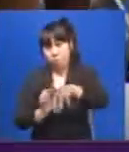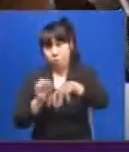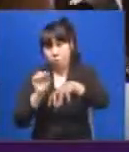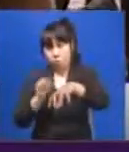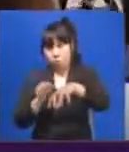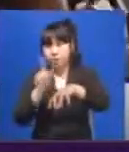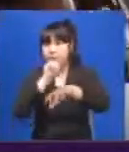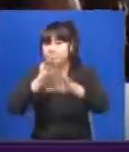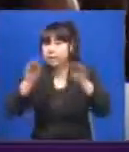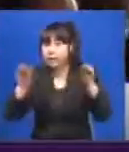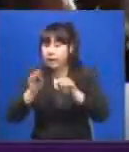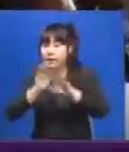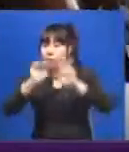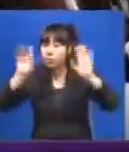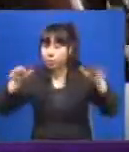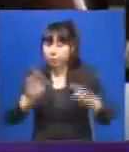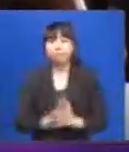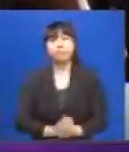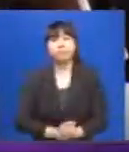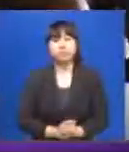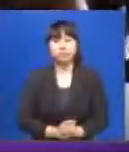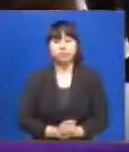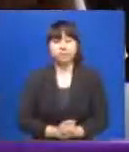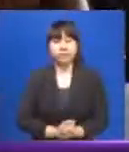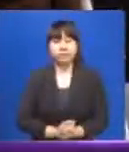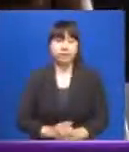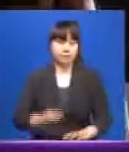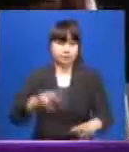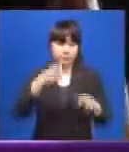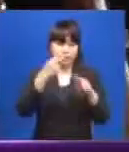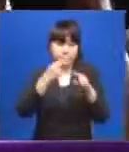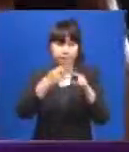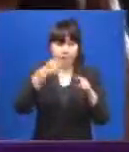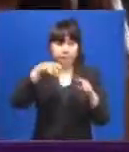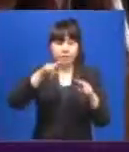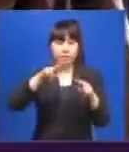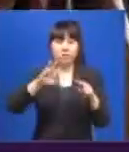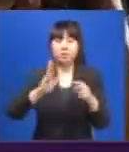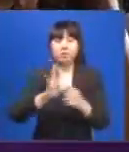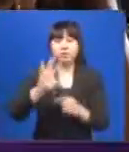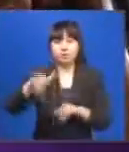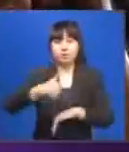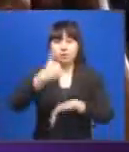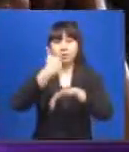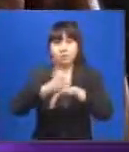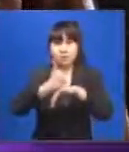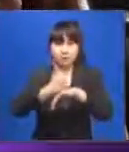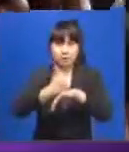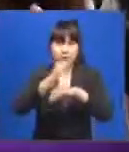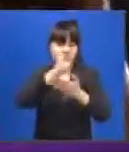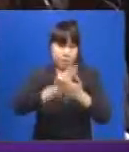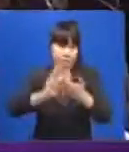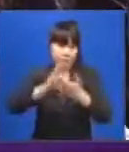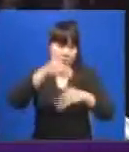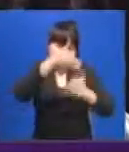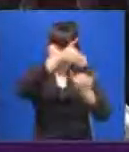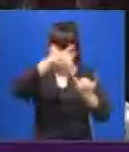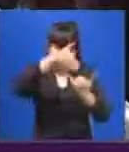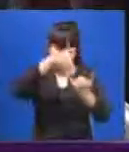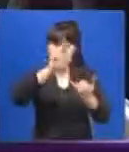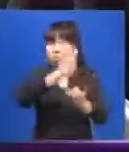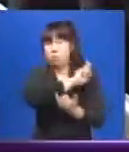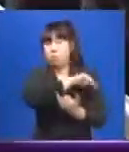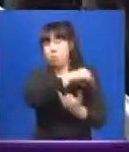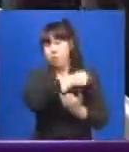รามอินทราค่ะพลตำรวจตรีนายแพทย์พรชัยสุธีรักคุณผู้บังคับการสถาบันนิติเวชวิทยาโรงพยาบาล